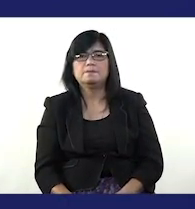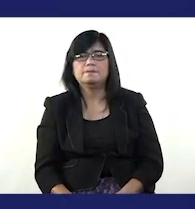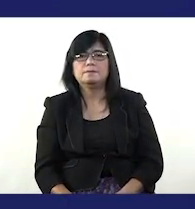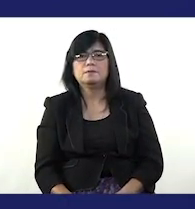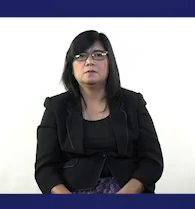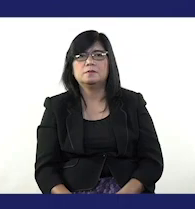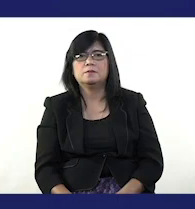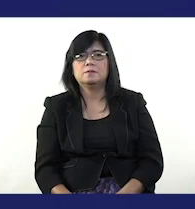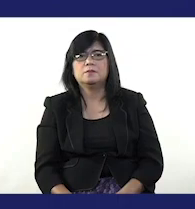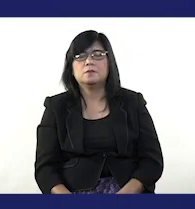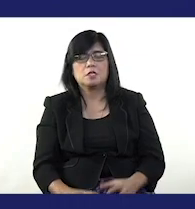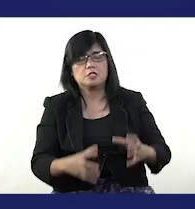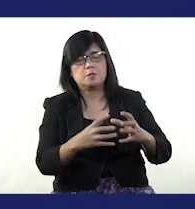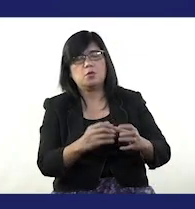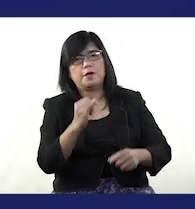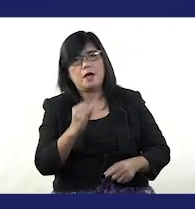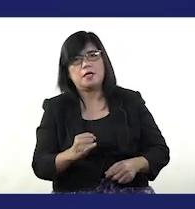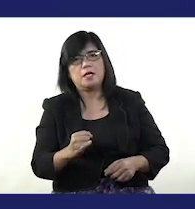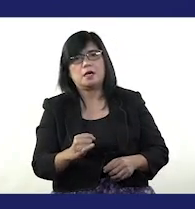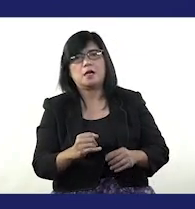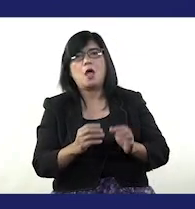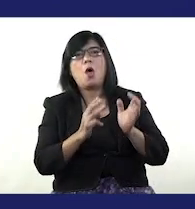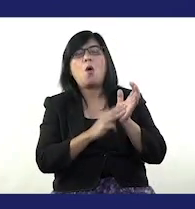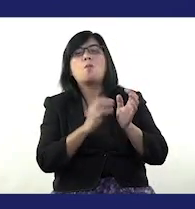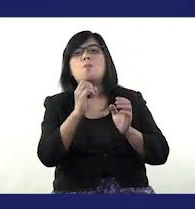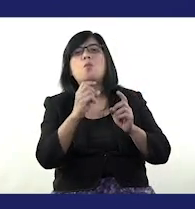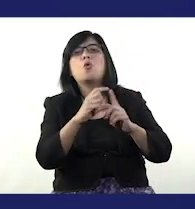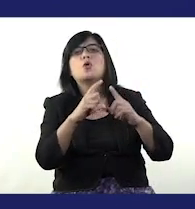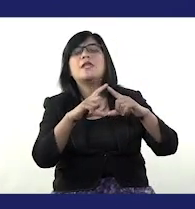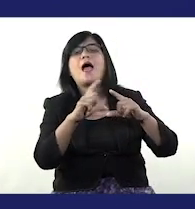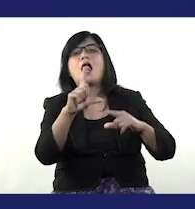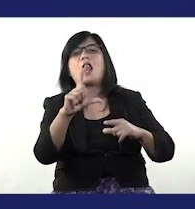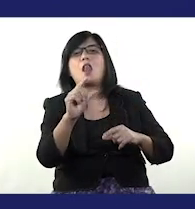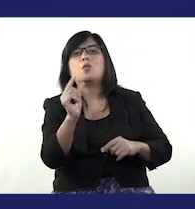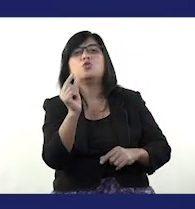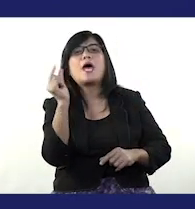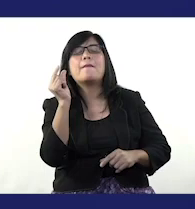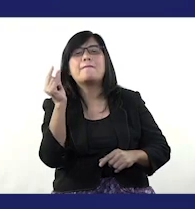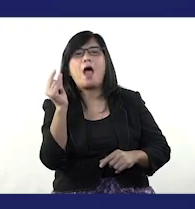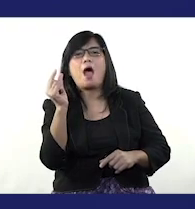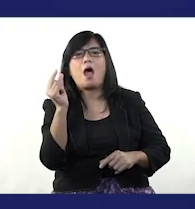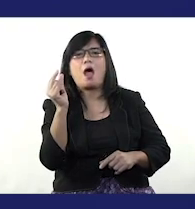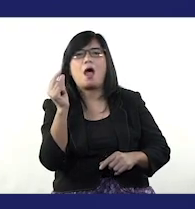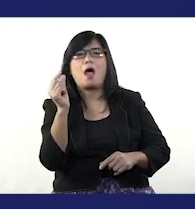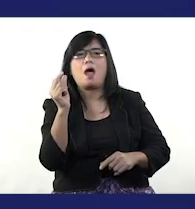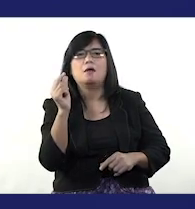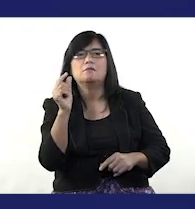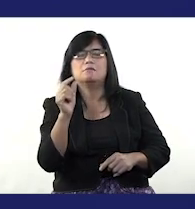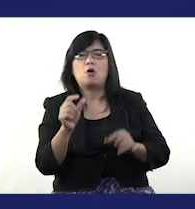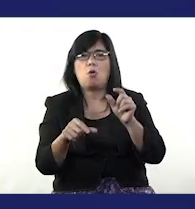share pada kesimpulan akhir bawa modal utama seorang dapat menghormati pemaku apa modalnya